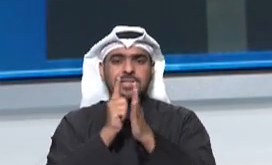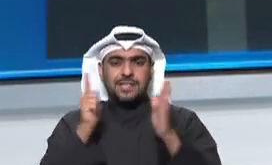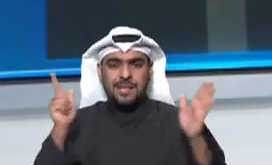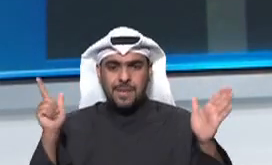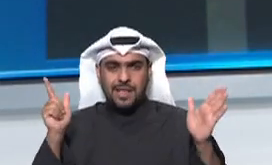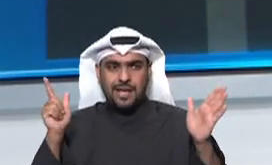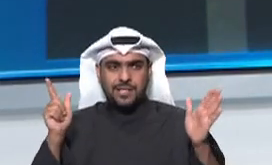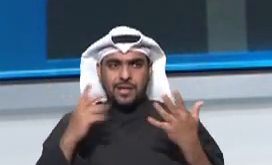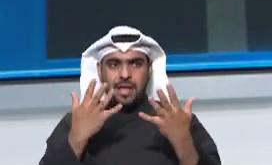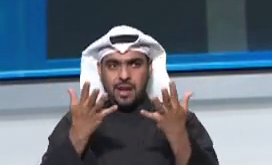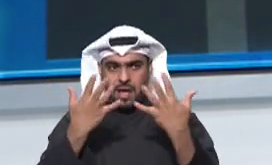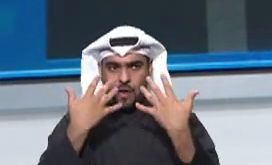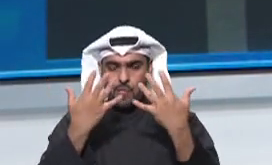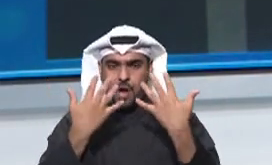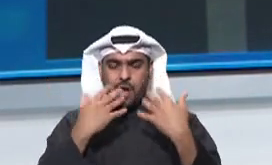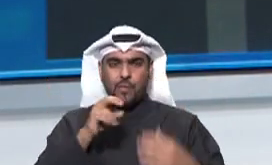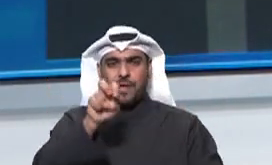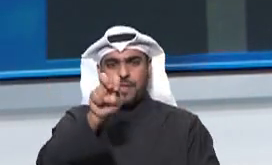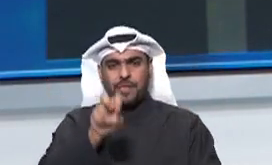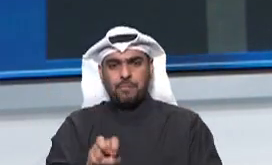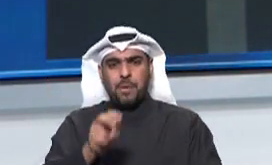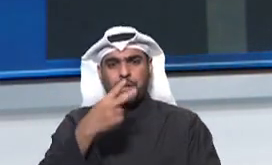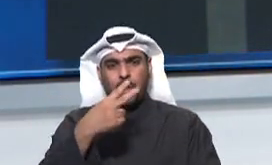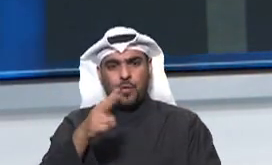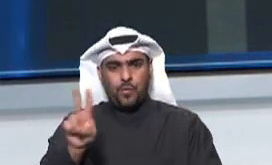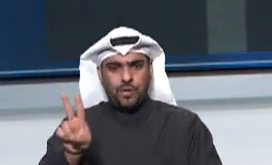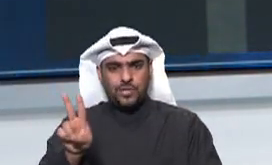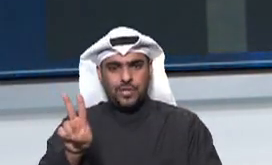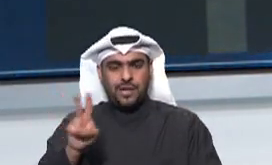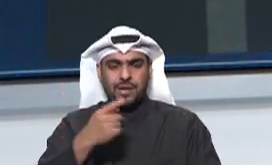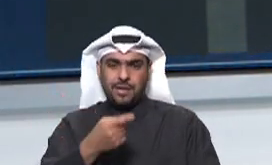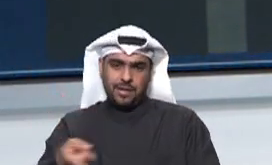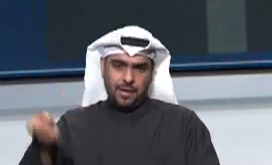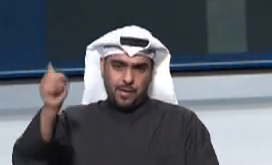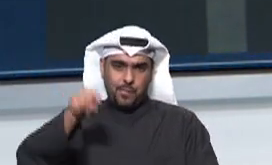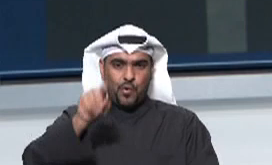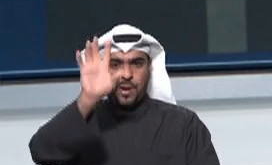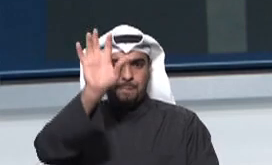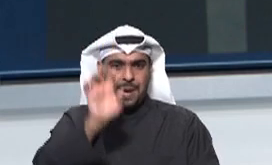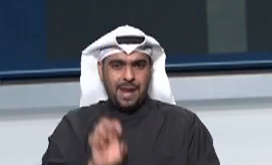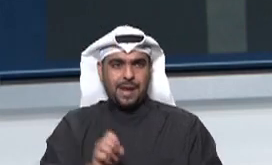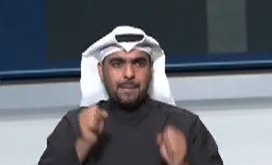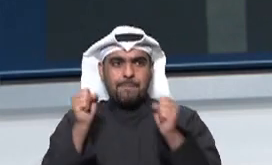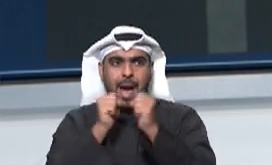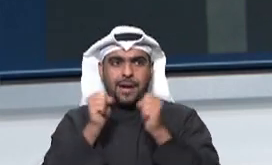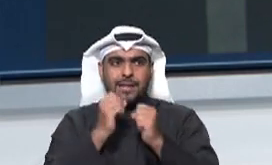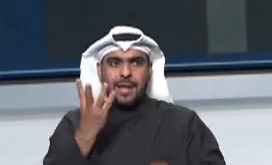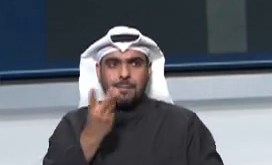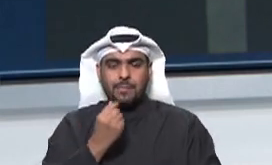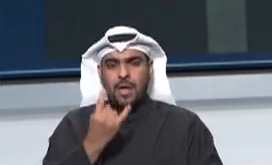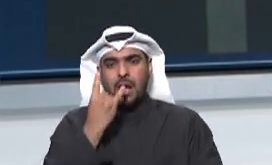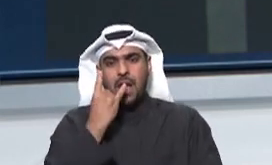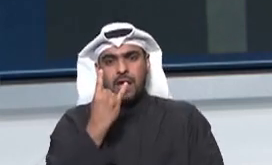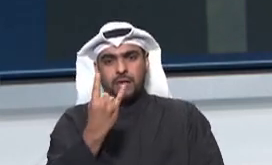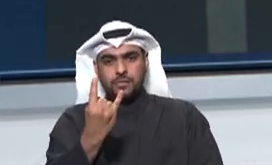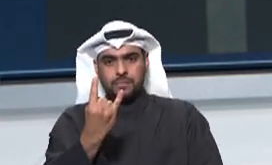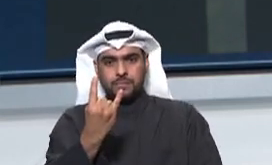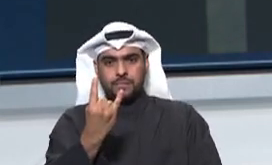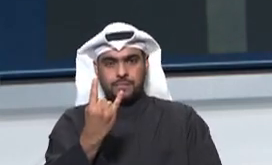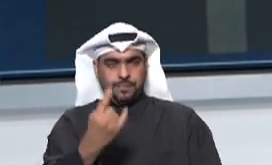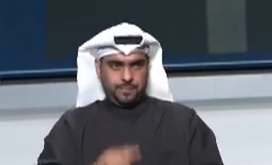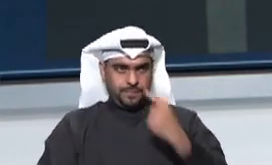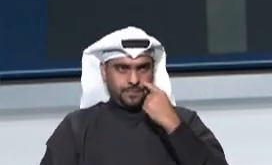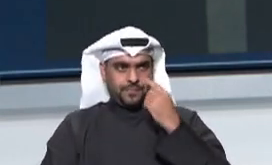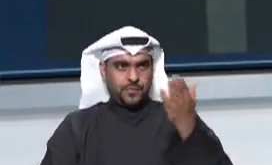في الساعة، الرياح خفيفة إلى معتدلة حتى نهاية يوم الغد، عبور السحب راح يكون موجود ويانا لكنها سحب غير مطيرة،